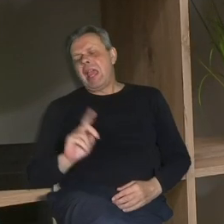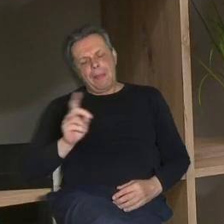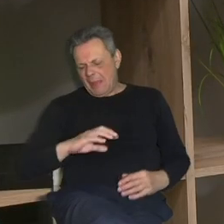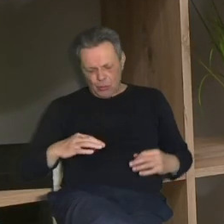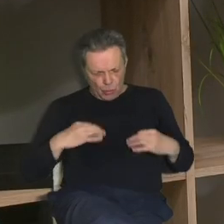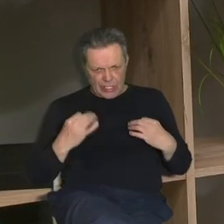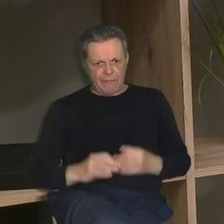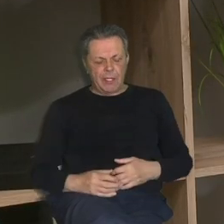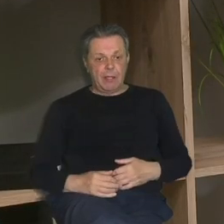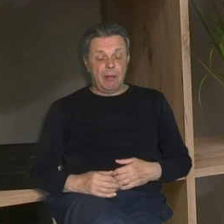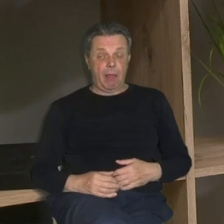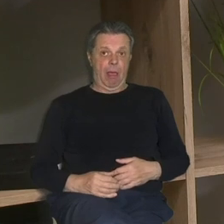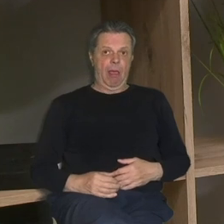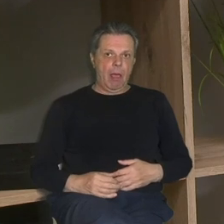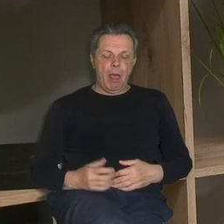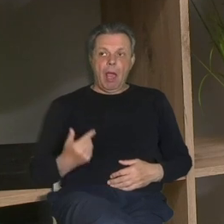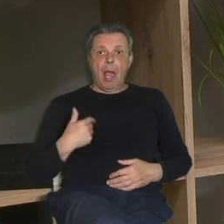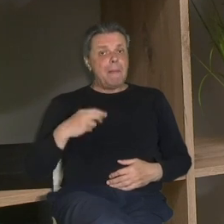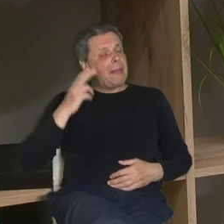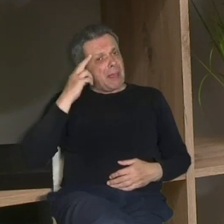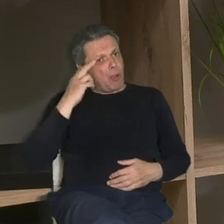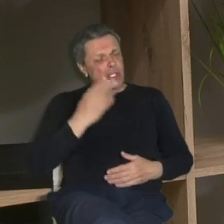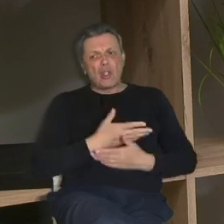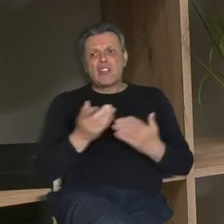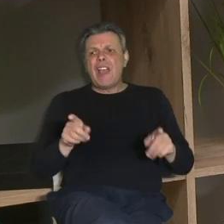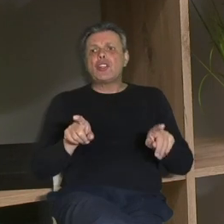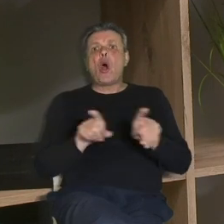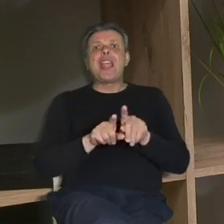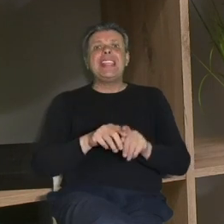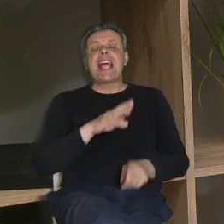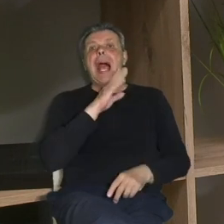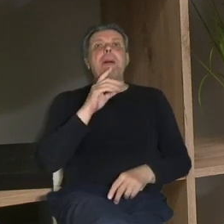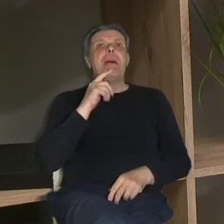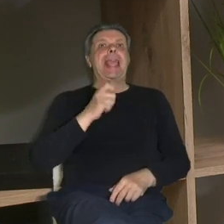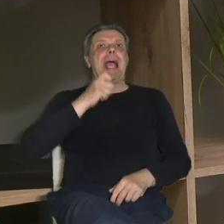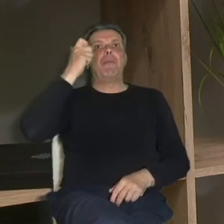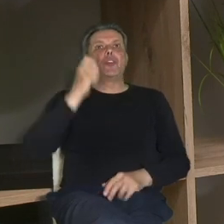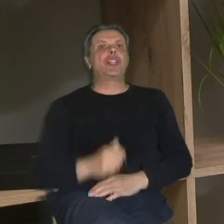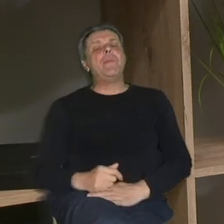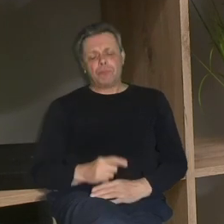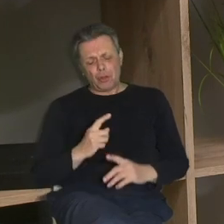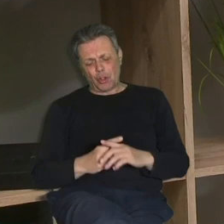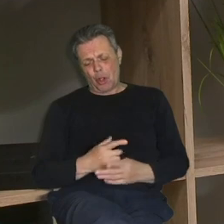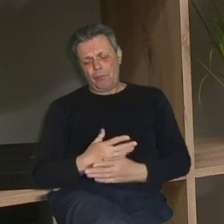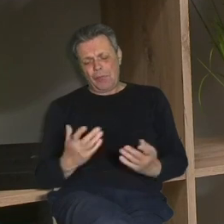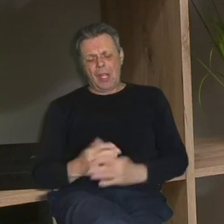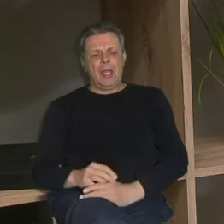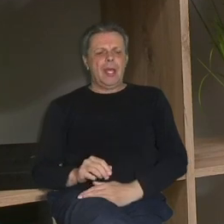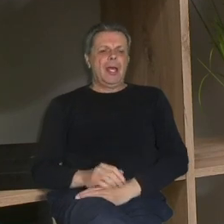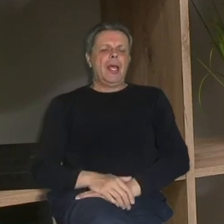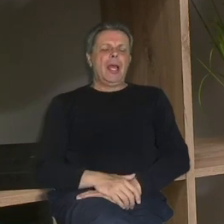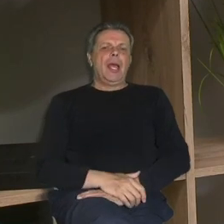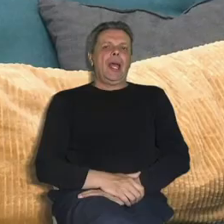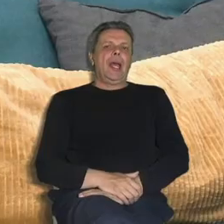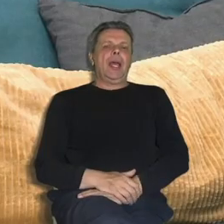nisu ozdravili. A koliko je meni poznato, sve to ista Majka Božja. Naravno, dakle, samo se naziva drugim imenom jer je u jednom